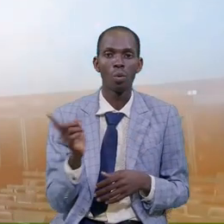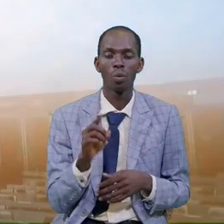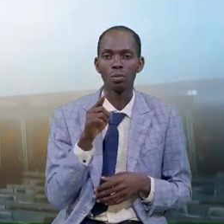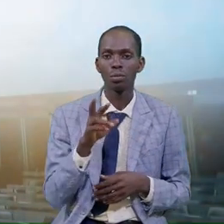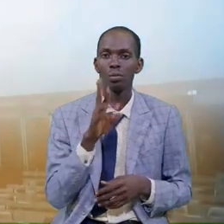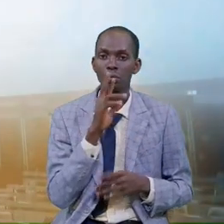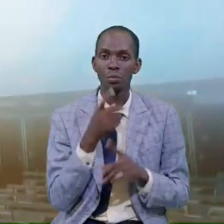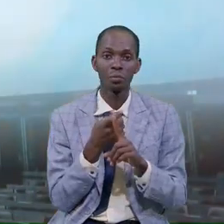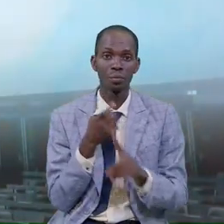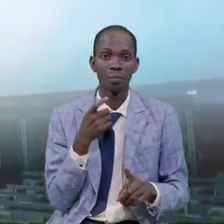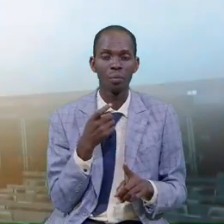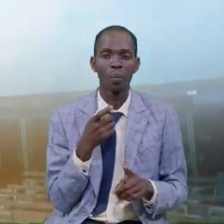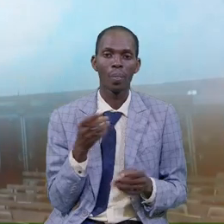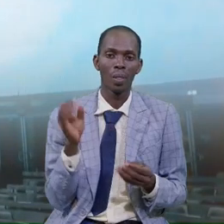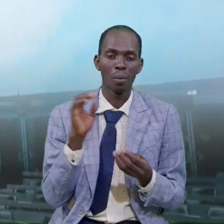more detailed